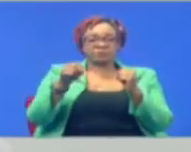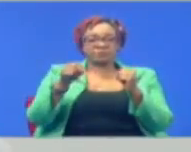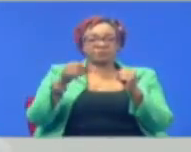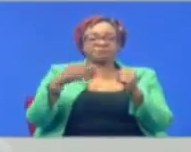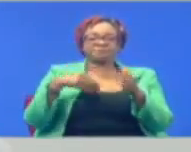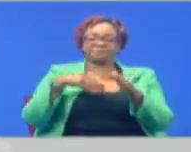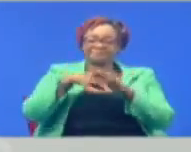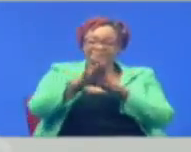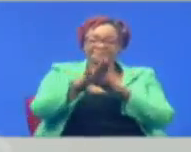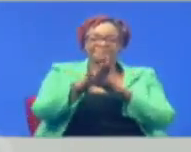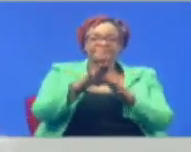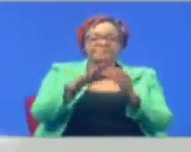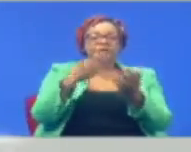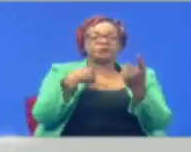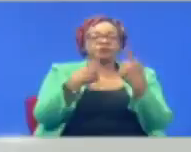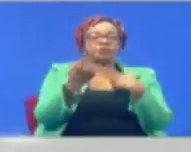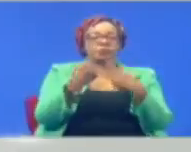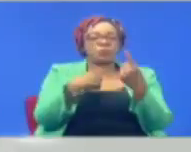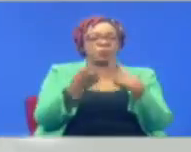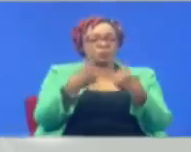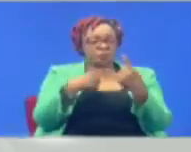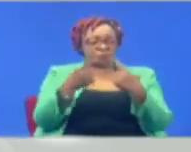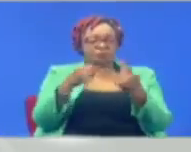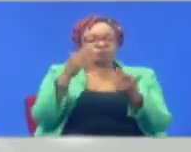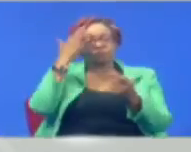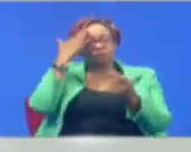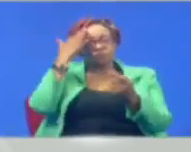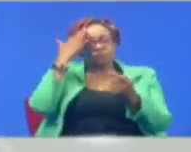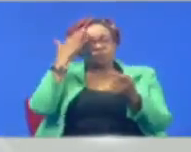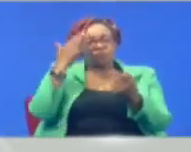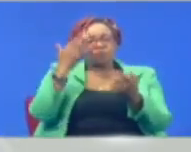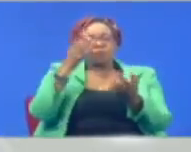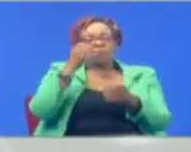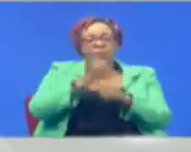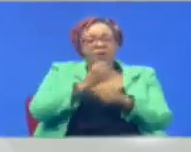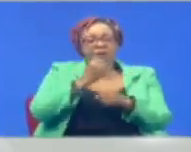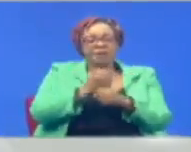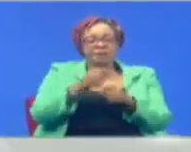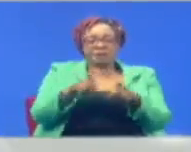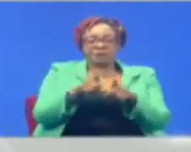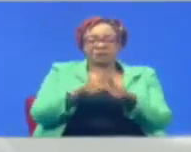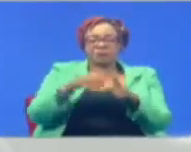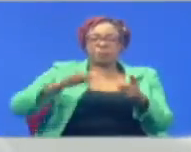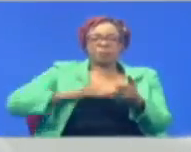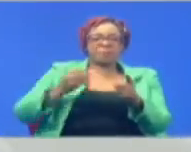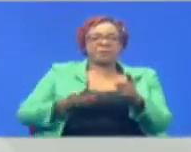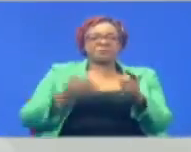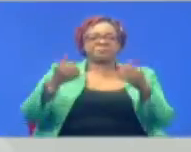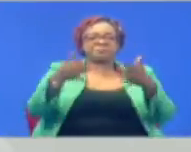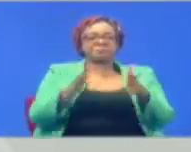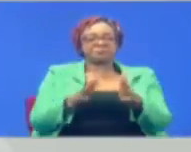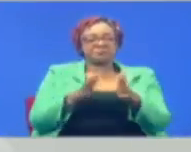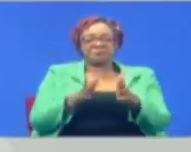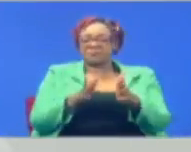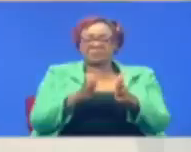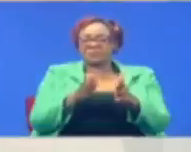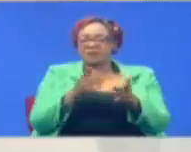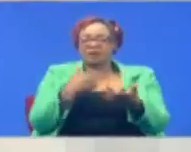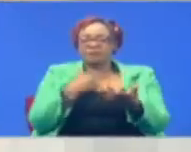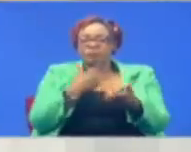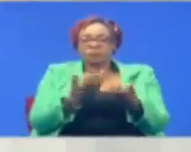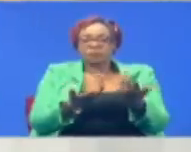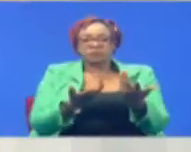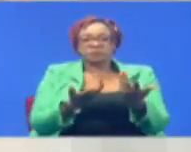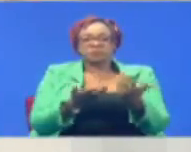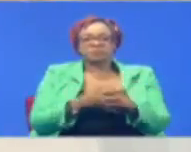huo wa Nyahururu na kuzungumza naye kutaka tu kujua kazi za mwanamke katika mochari zinahusiana na nini. Tazama taarifa. Thank